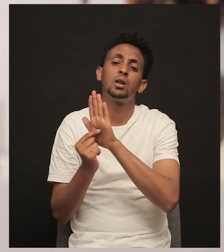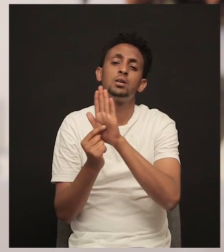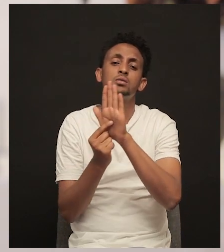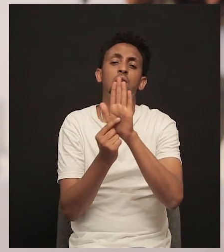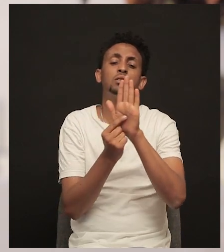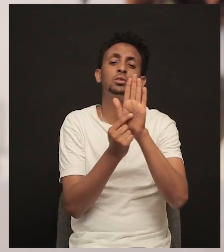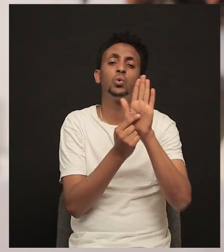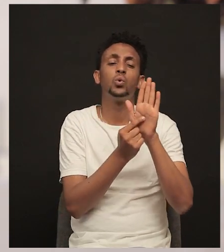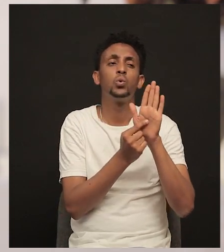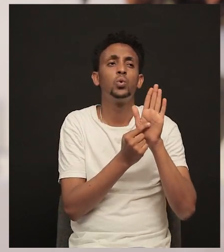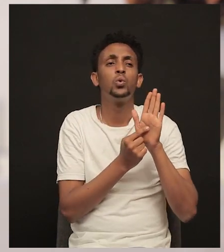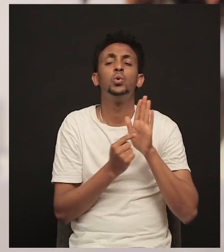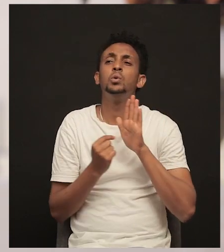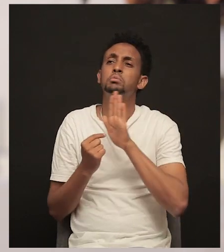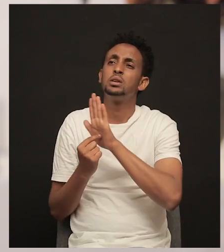የምናሳየው